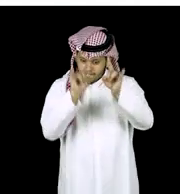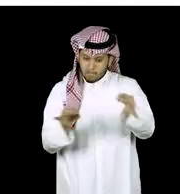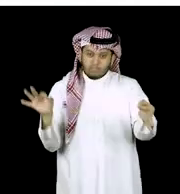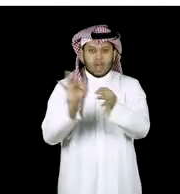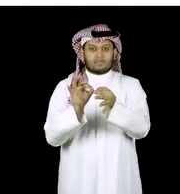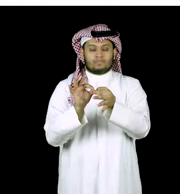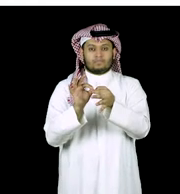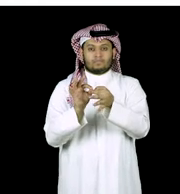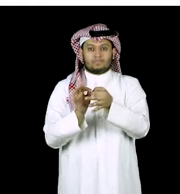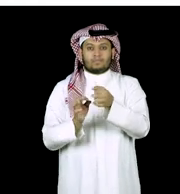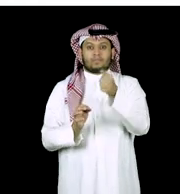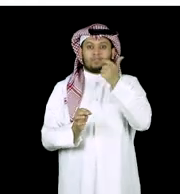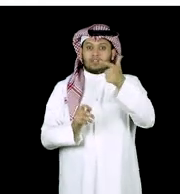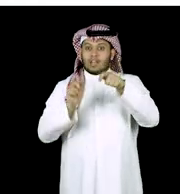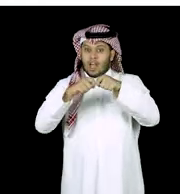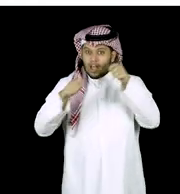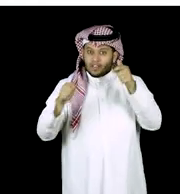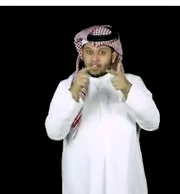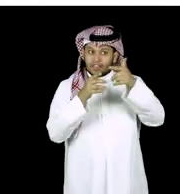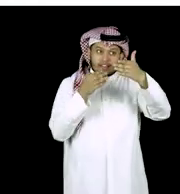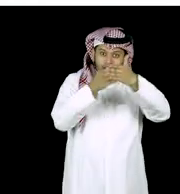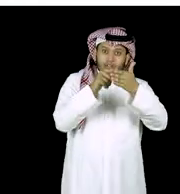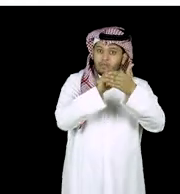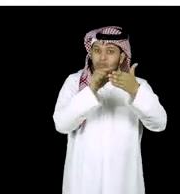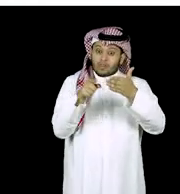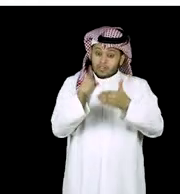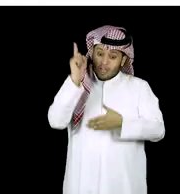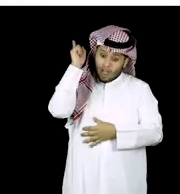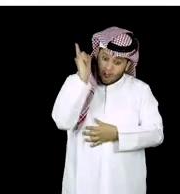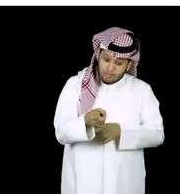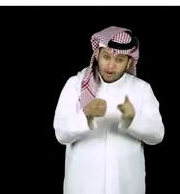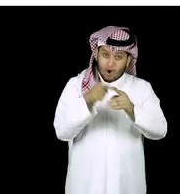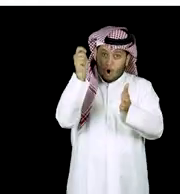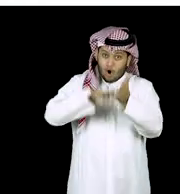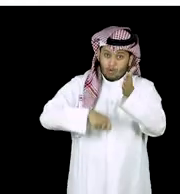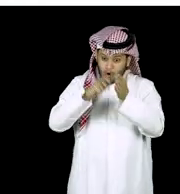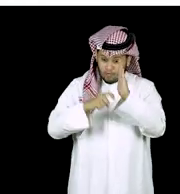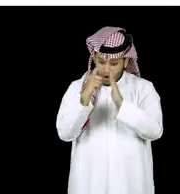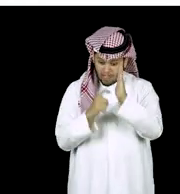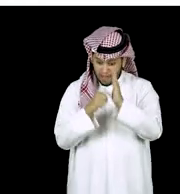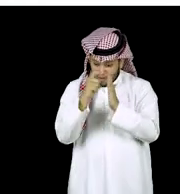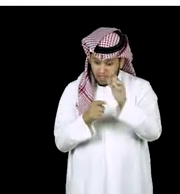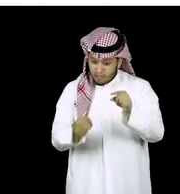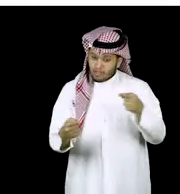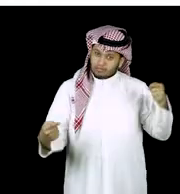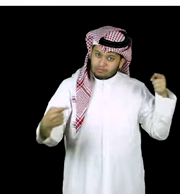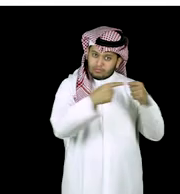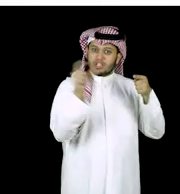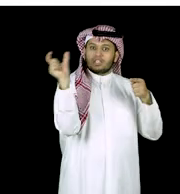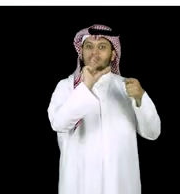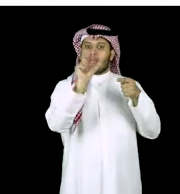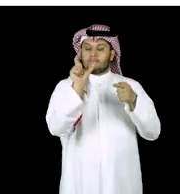القيد الثاني أن يكون هذا التشريع متفقا مع مبادئ الشريعة.